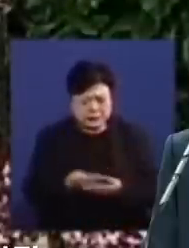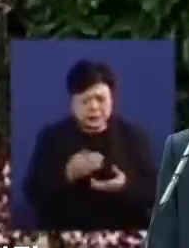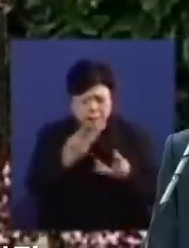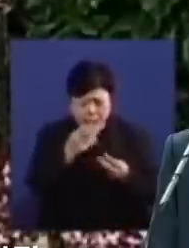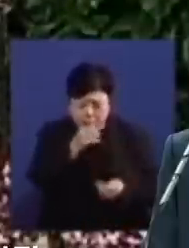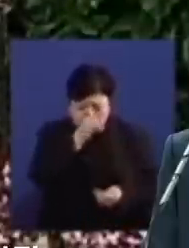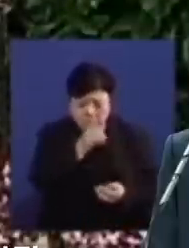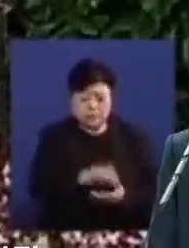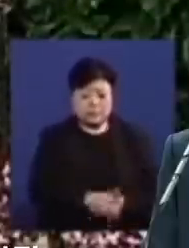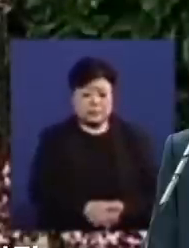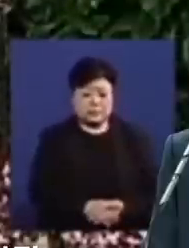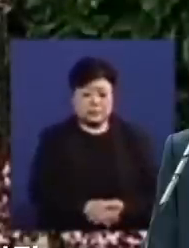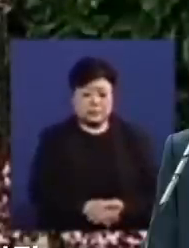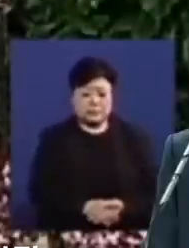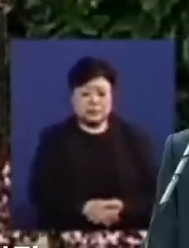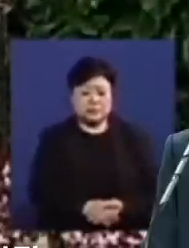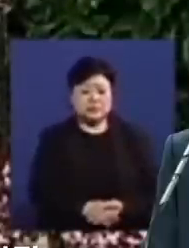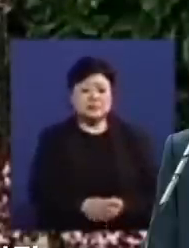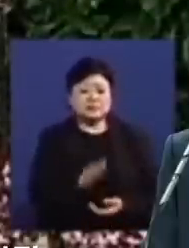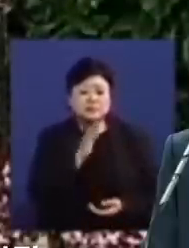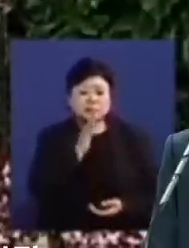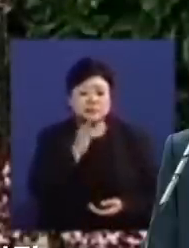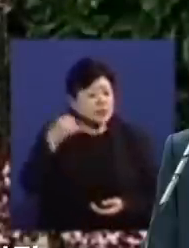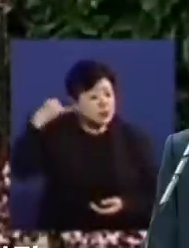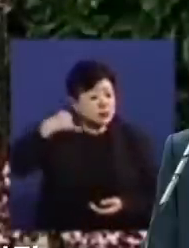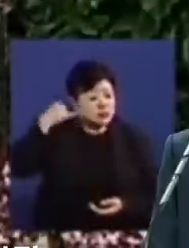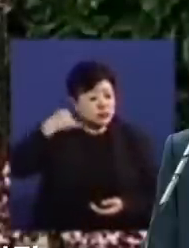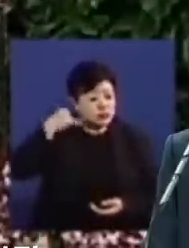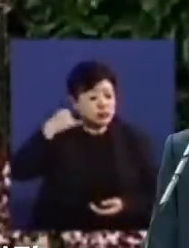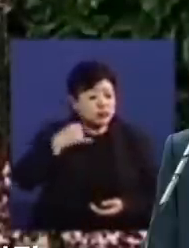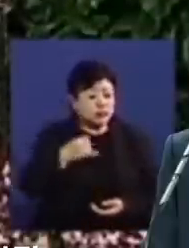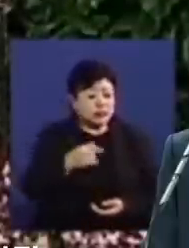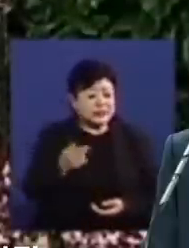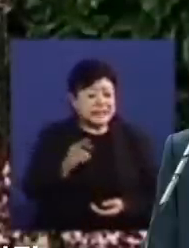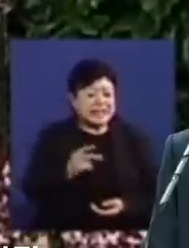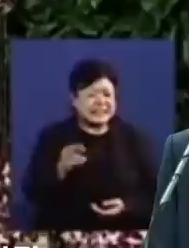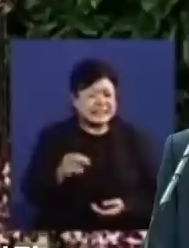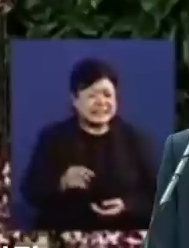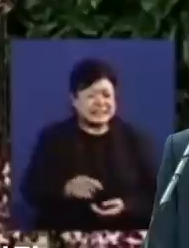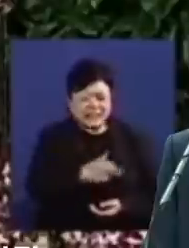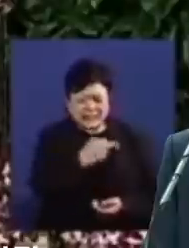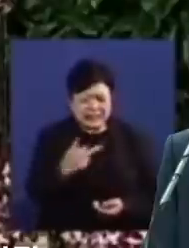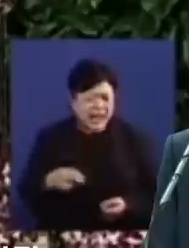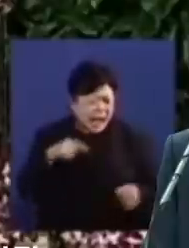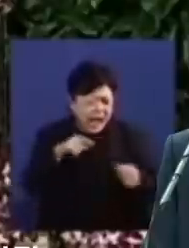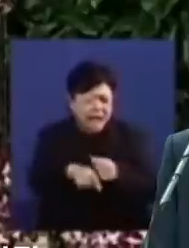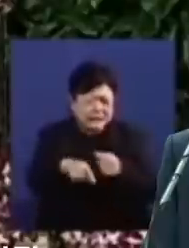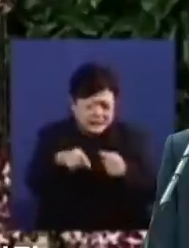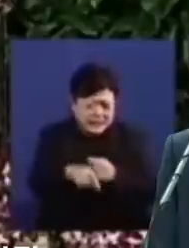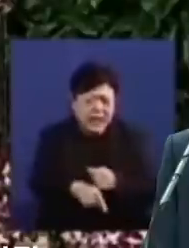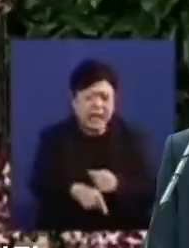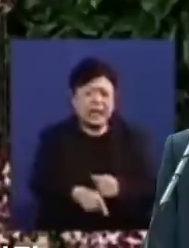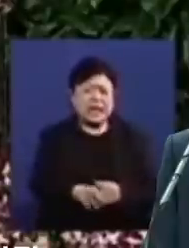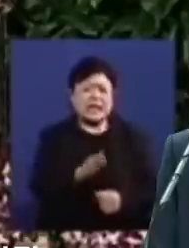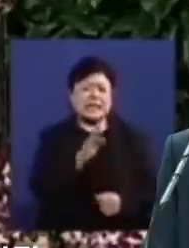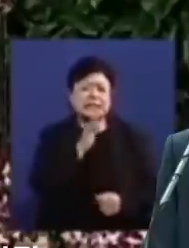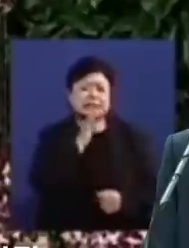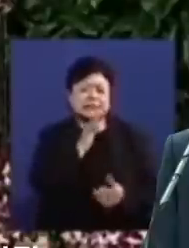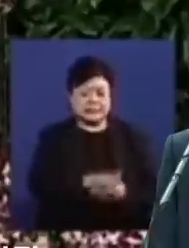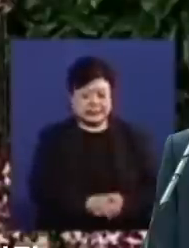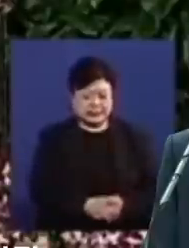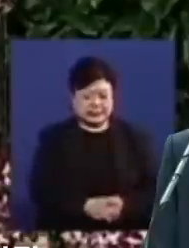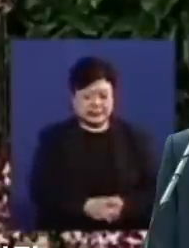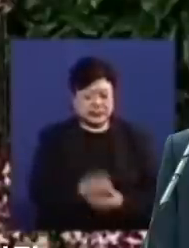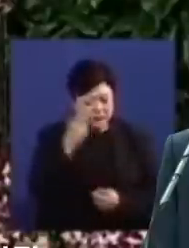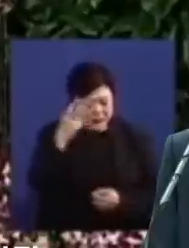지경입니다. 그 일례로 중국 난징 대학살을 들 수 있습니다. 1937년 12월부터